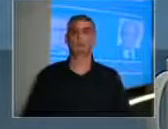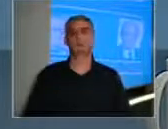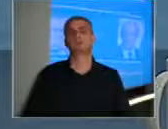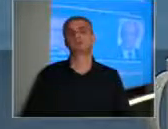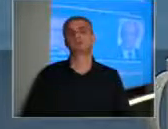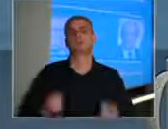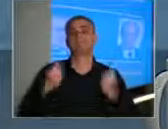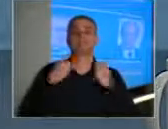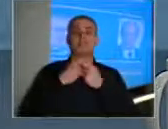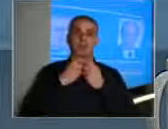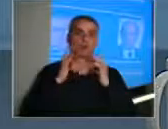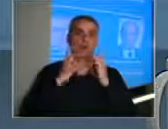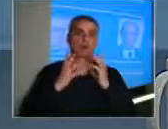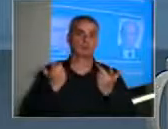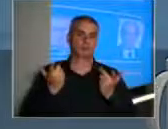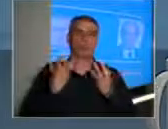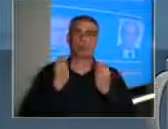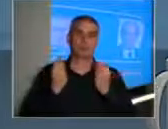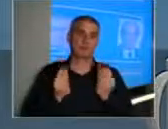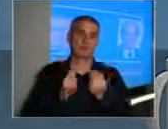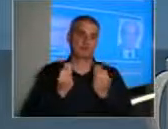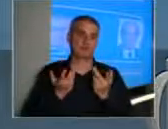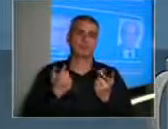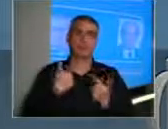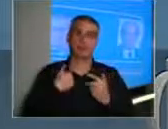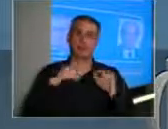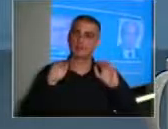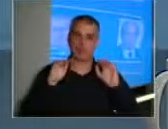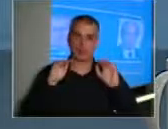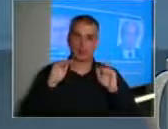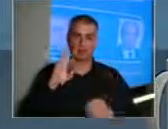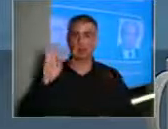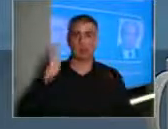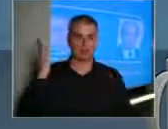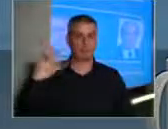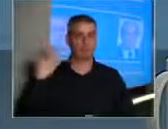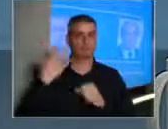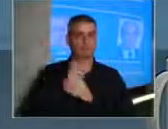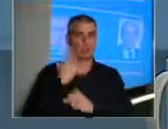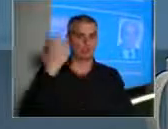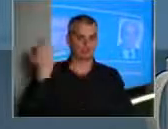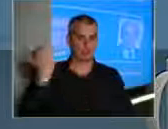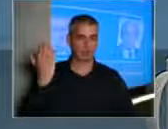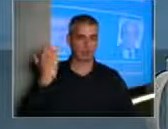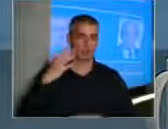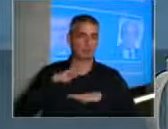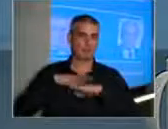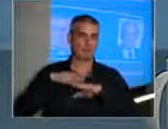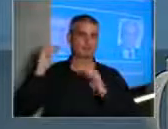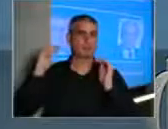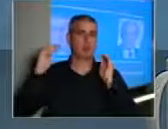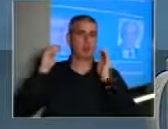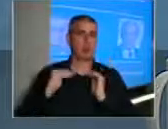תראי, זה תלוי בהרבה מאוד מרכיבים. אני מאחל לבנימין נתניהו הצלחה במשימה להוריד